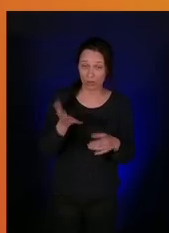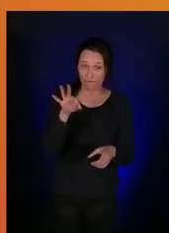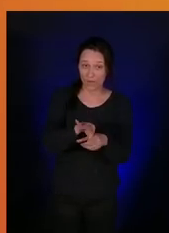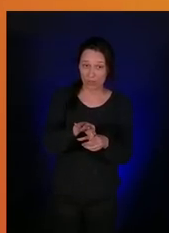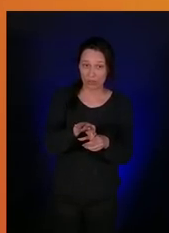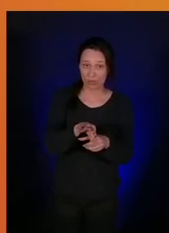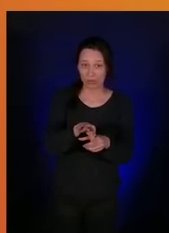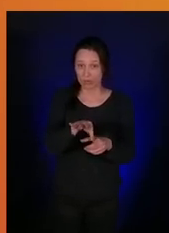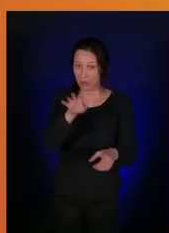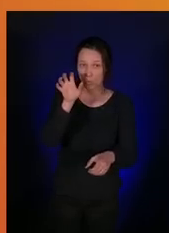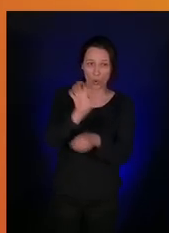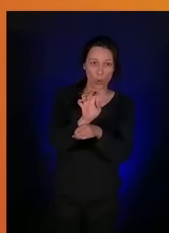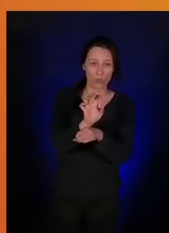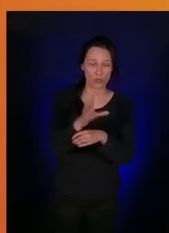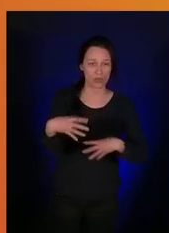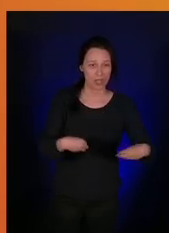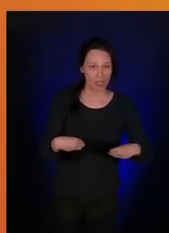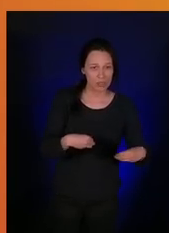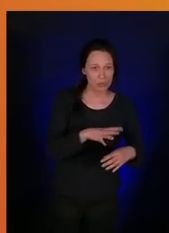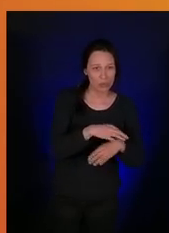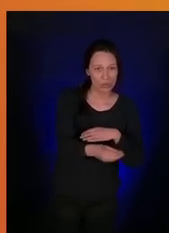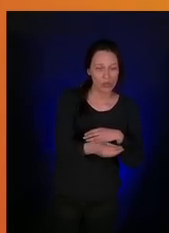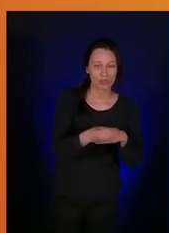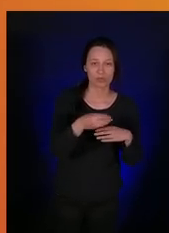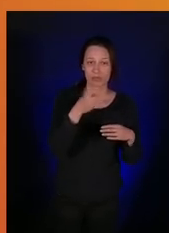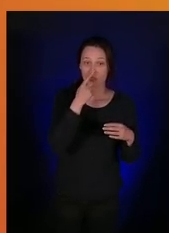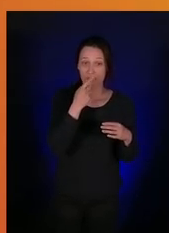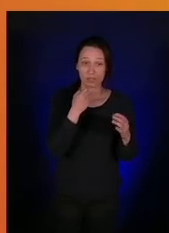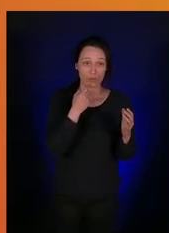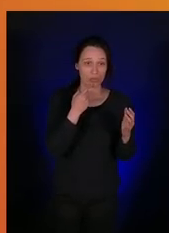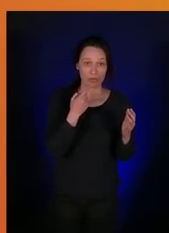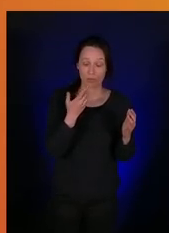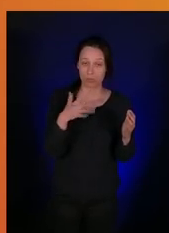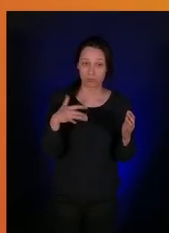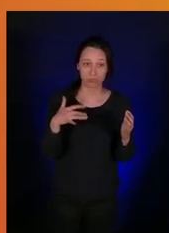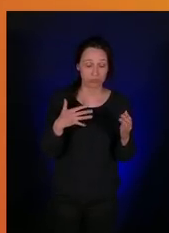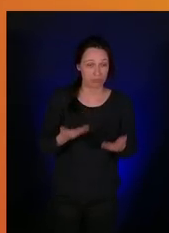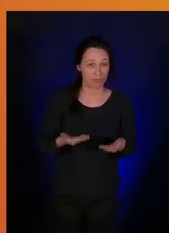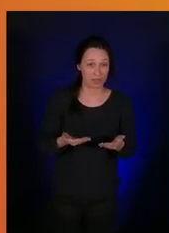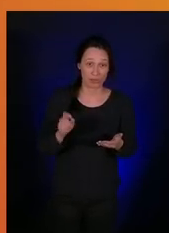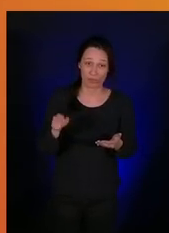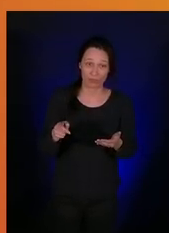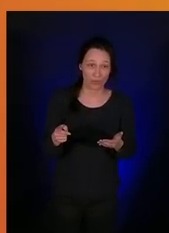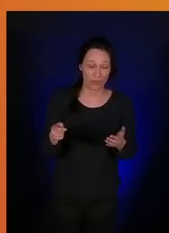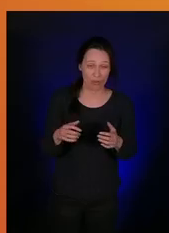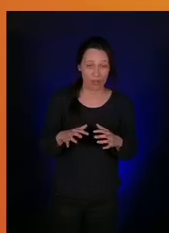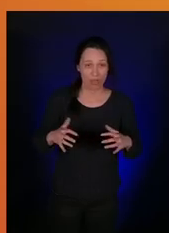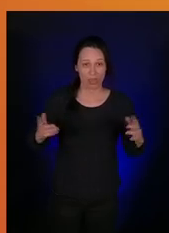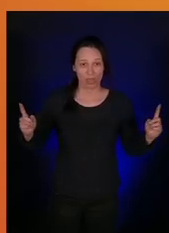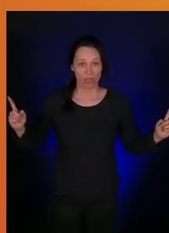direction confédérale sortante, je pense que notre congrès maintenant, il est passé dans l'étape où il faut à tout prix qu'on se rassemble, qu'on s'unisse, qu'on